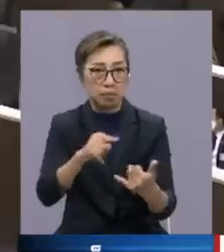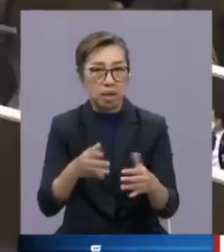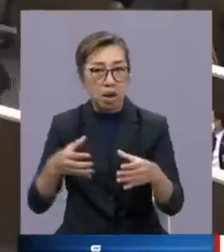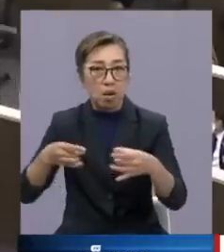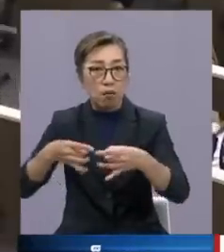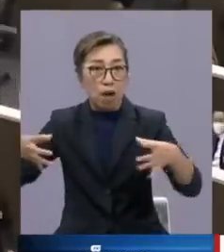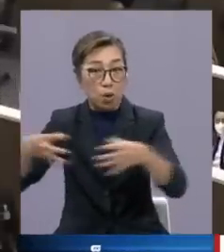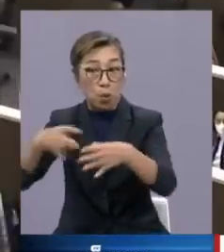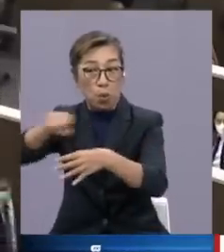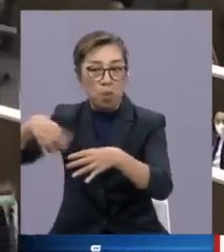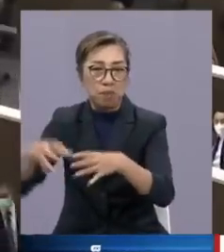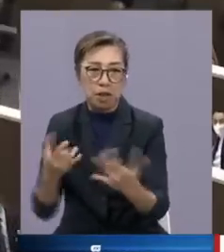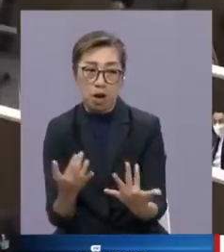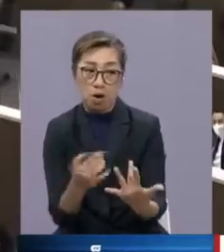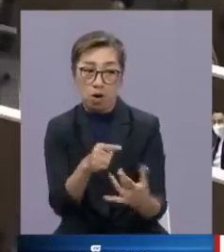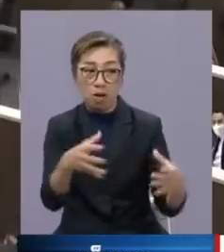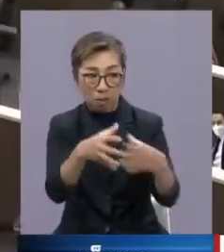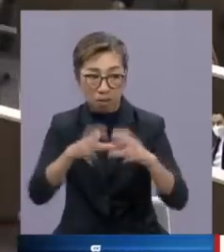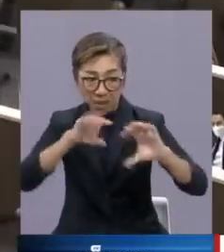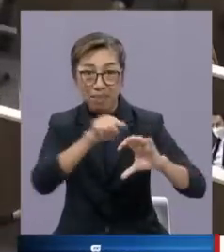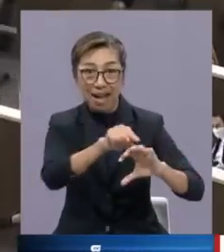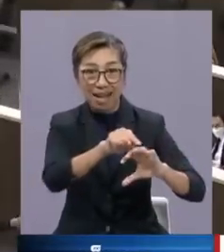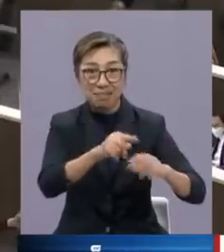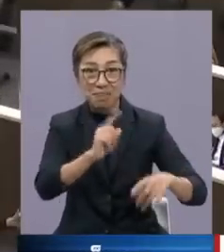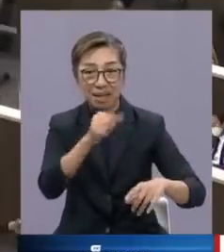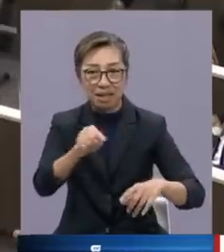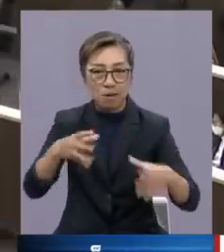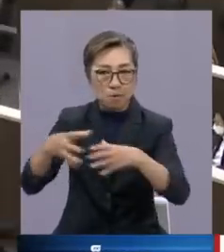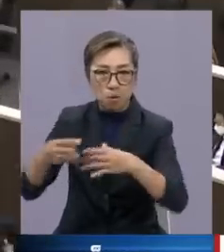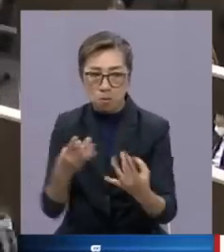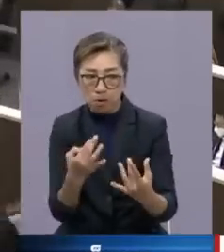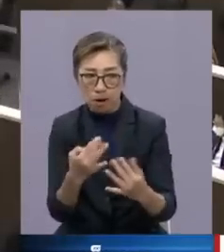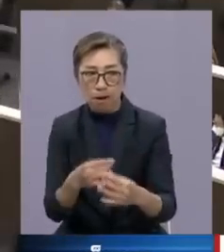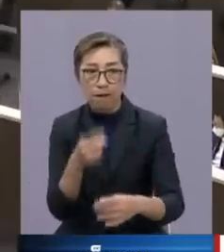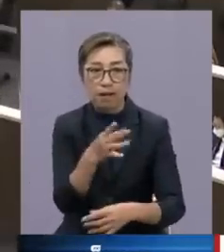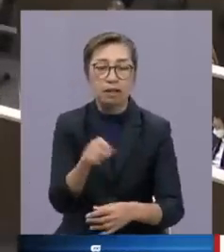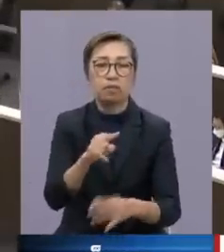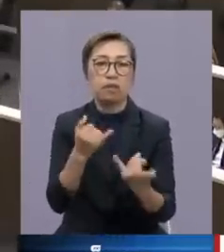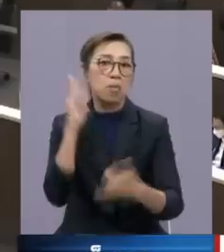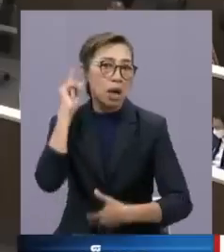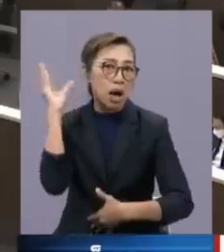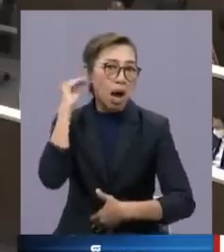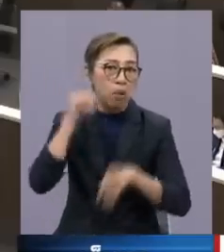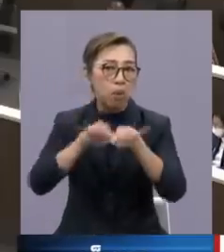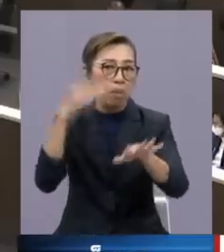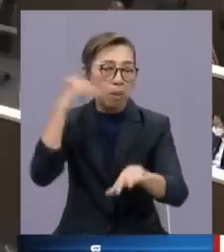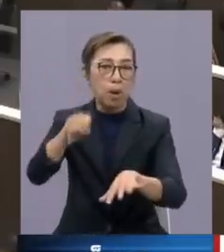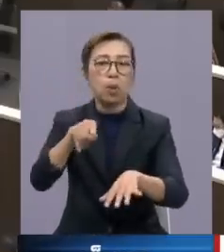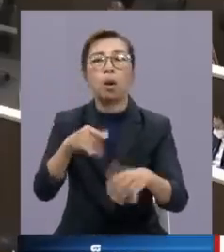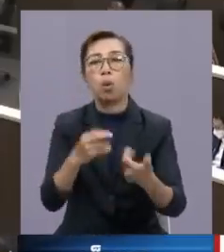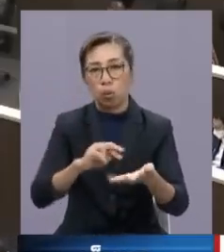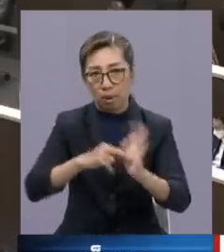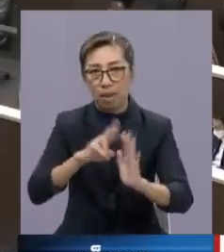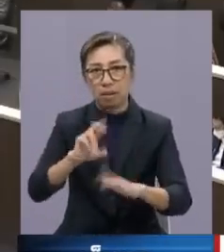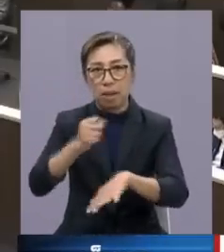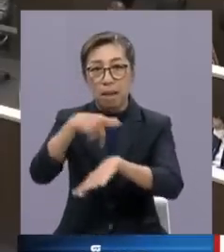ำลังรอจังหวะเข้าชาร์จด้วยแล้วข่าวปล่อยข่าวปั้นที่หลุดออกมาไม่เว้นแต่ละวันก็เหมือนกับว่าเป็นการตอกย้ำว่ากว่าจะได้ตัว